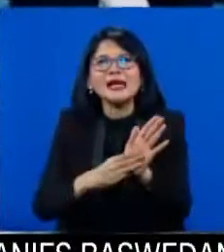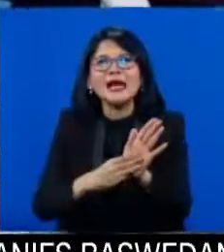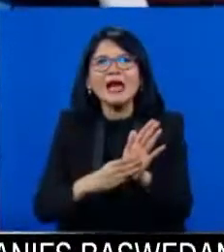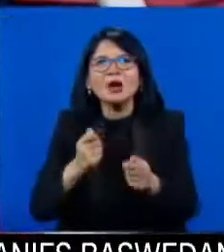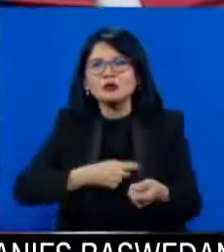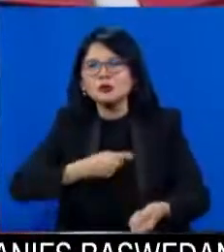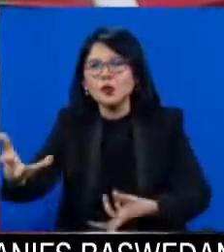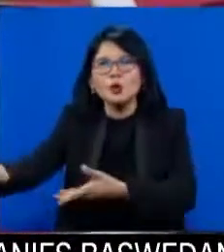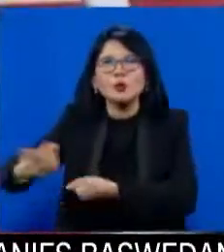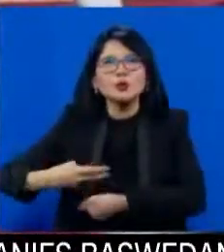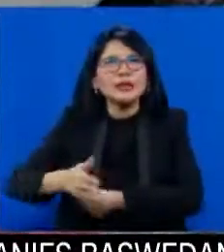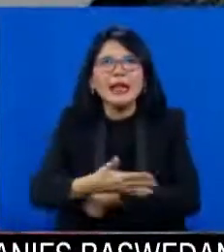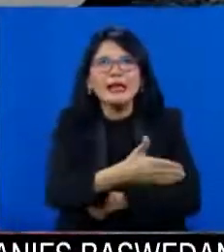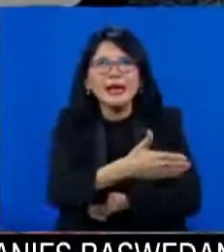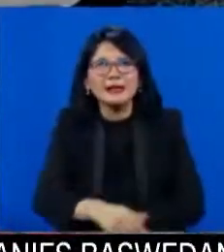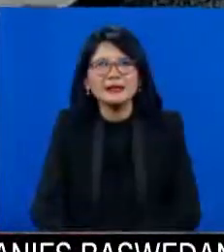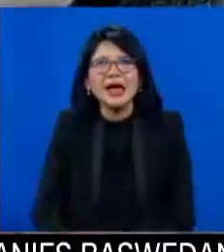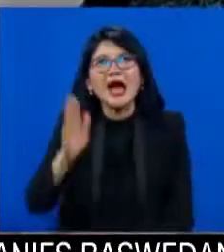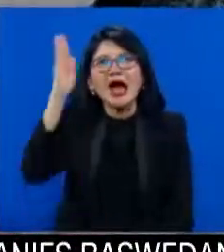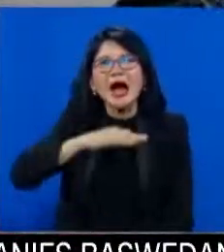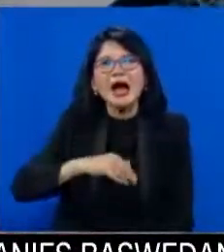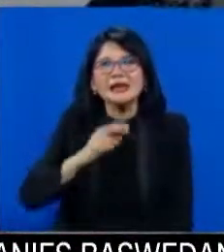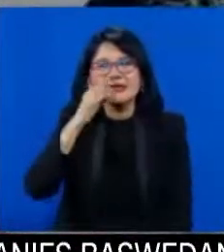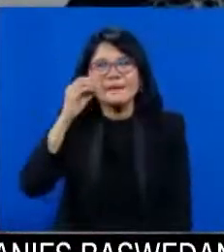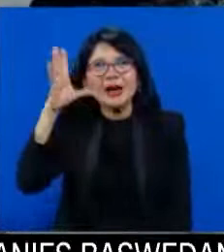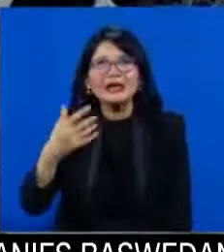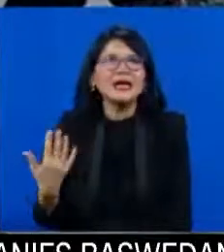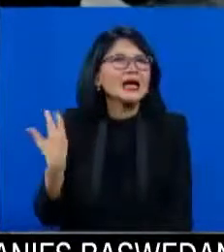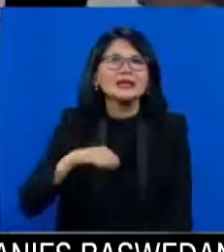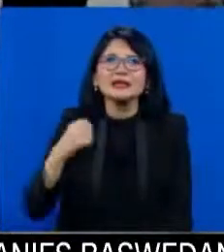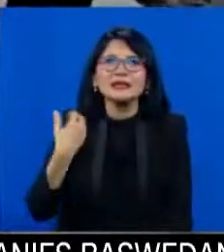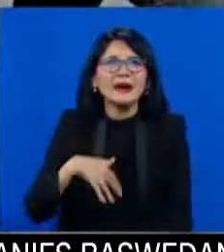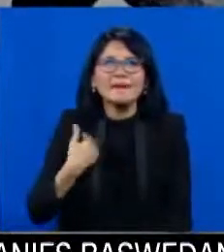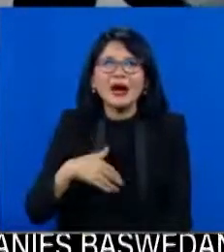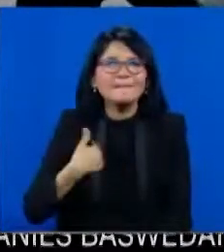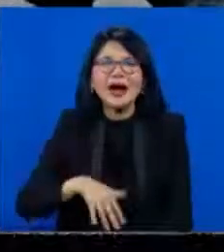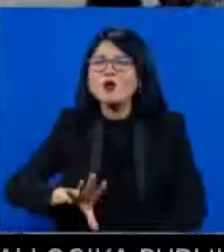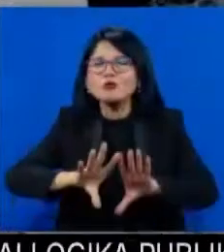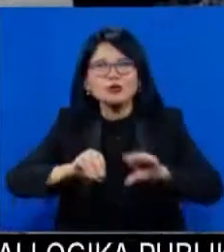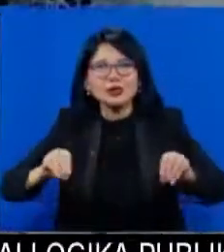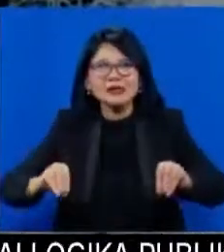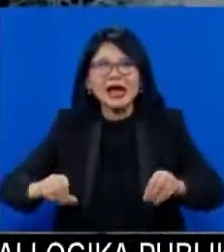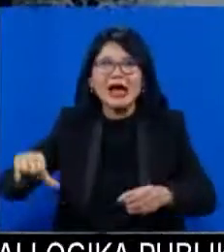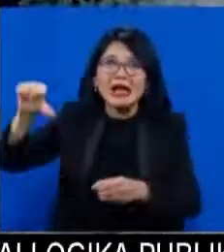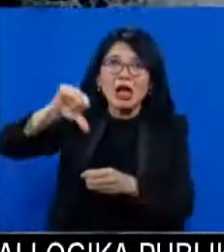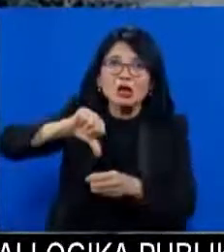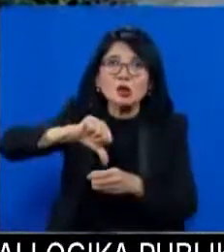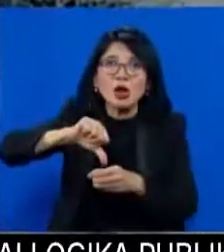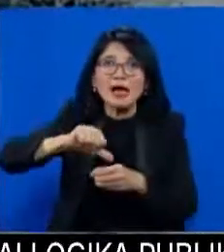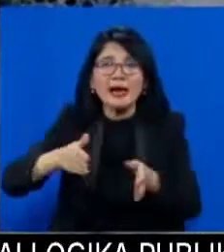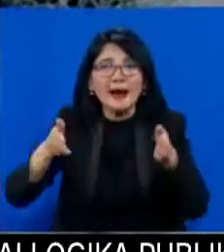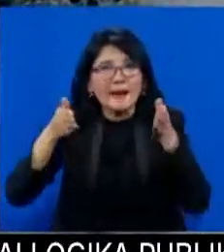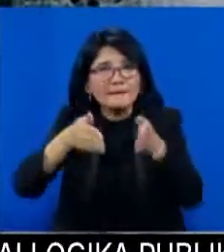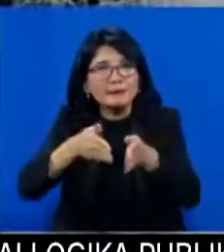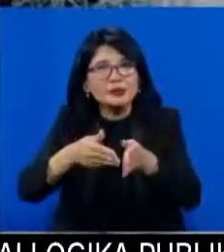Pandeglang, Banten. Pada Senin pagi, nelayan memilih tidak melaut pasca kenaikan harga BBM subsidi jenis solar. Mayoritas nelayan